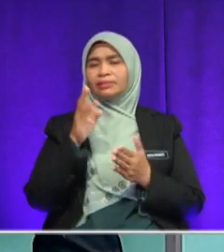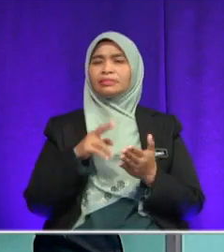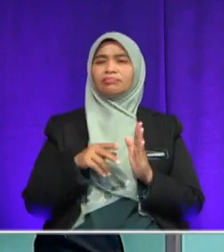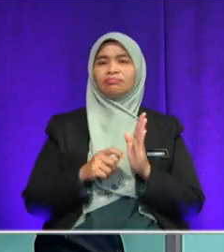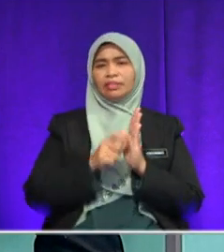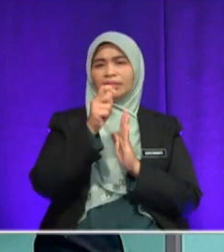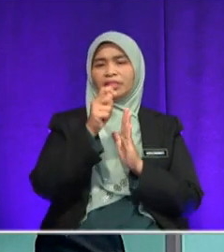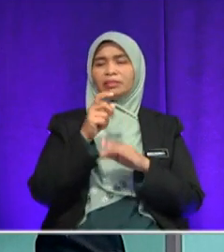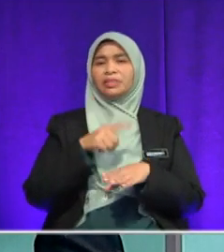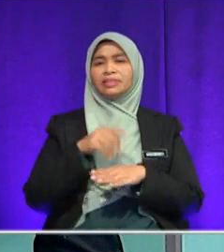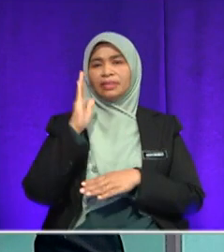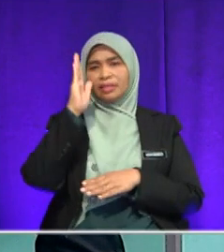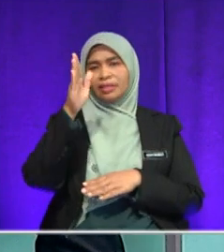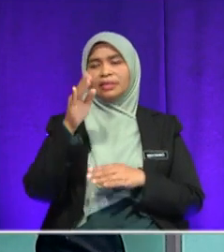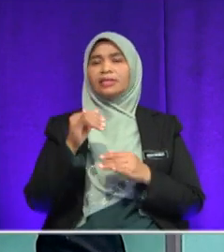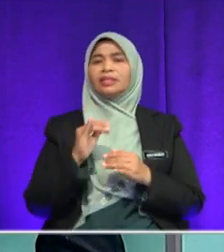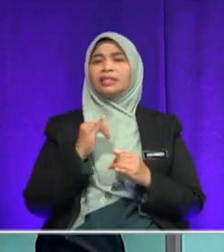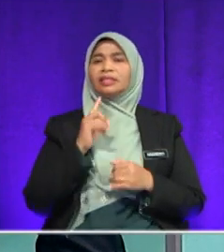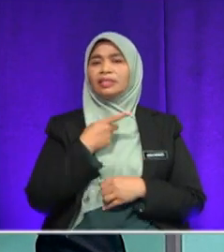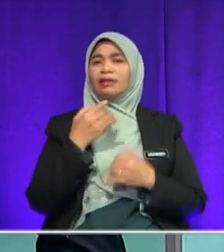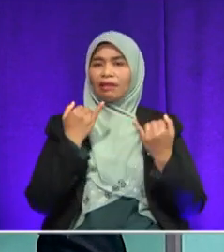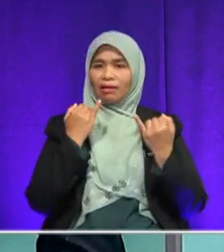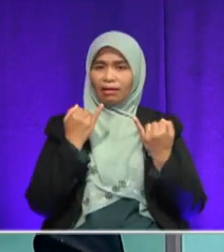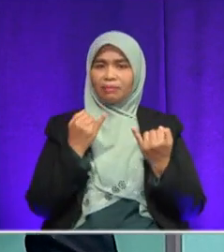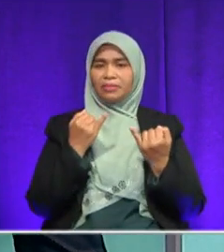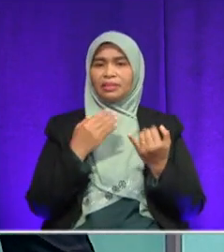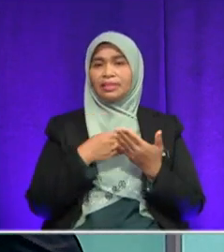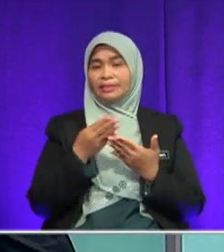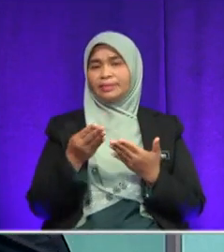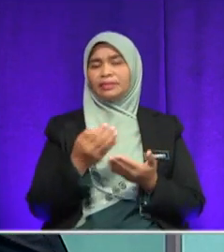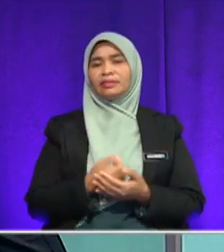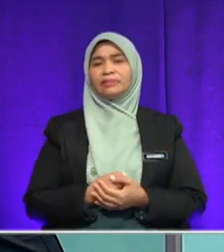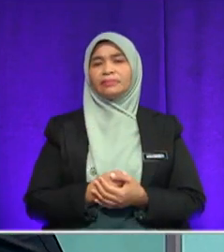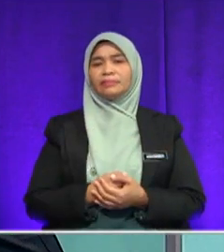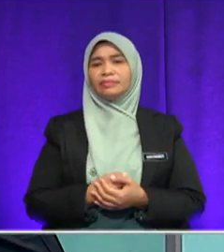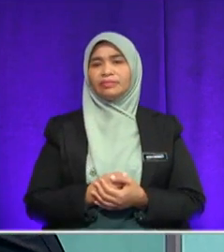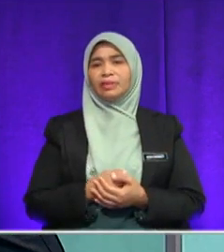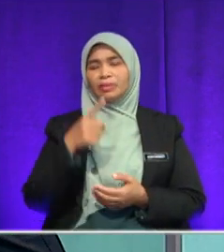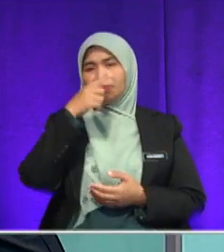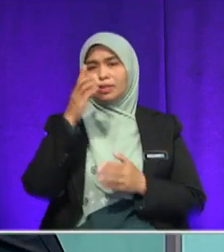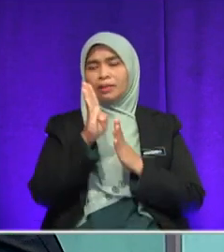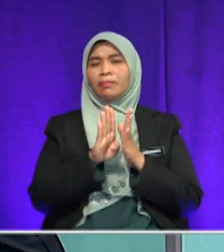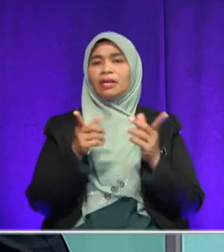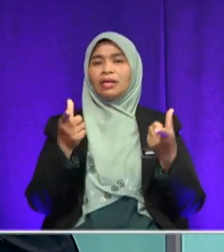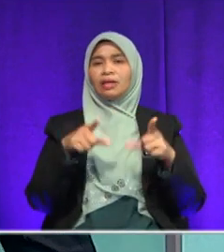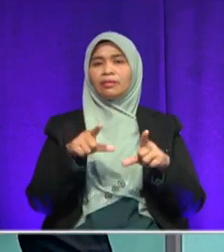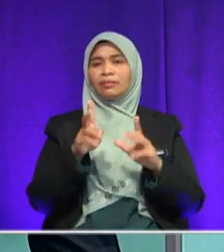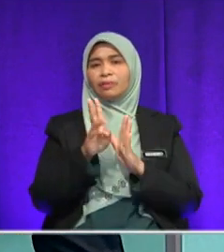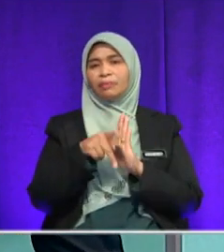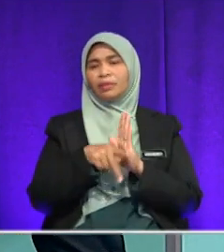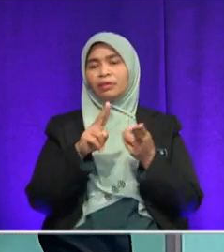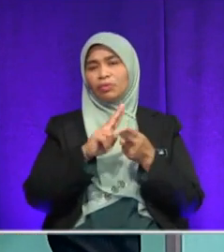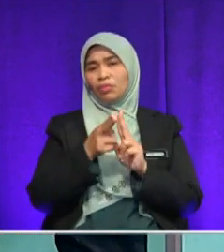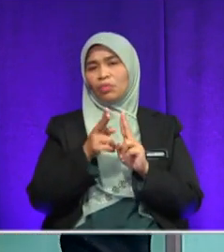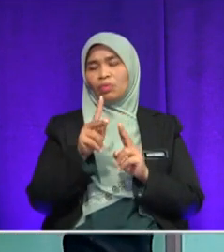masa hadapan. So kita akan beli barang tersebut sekarang. So menyebabkan berlakulah perubahan keluk permintaan ke